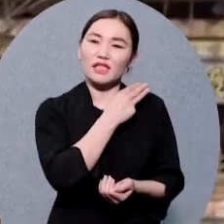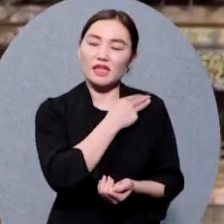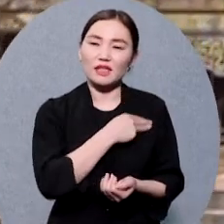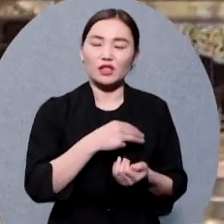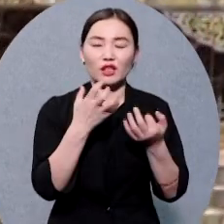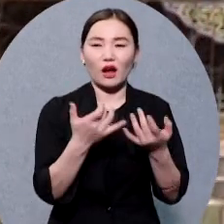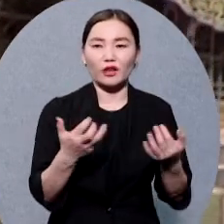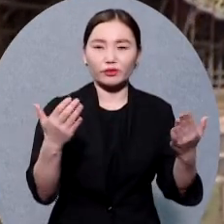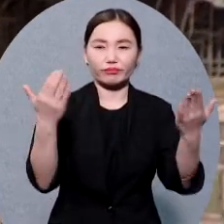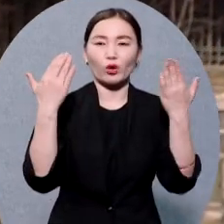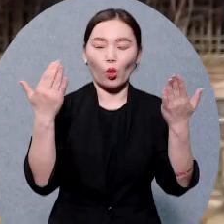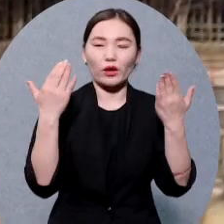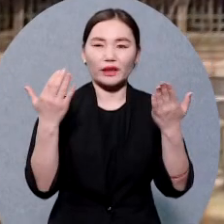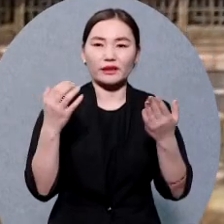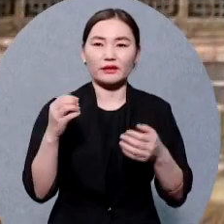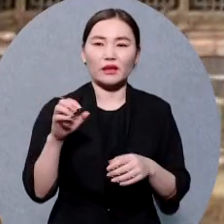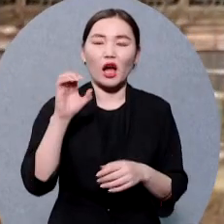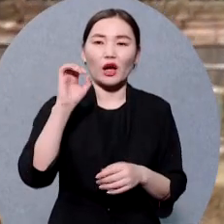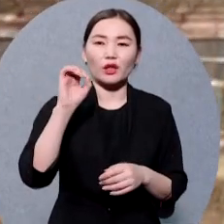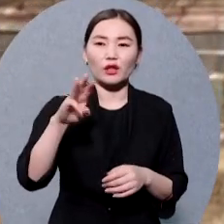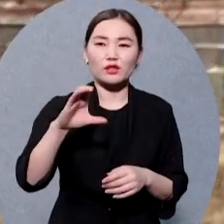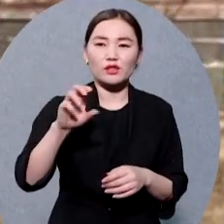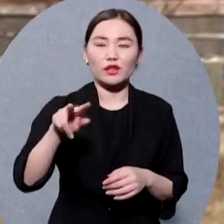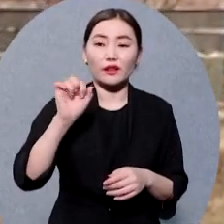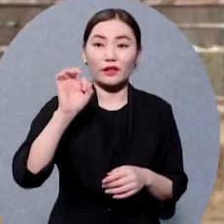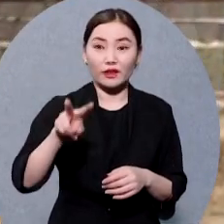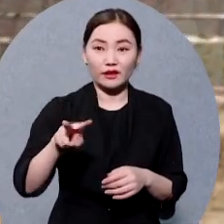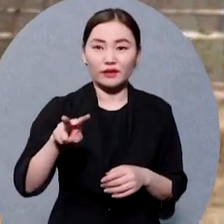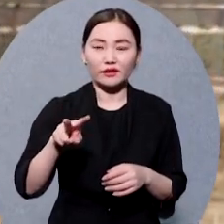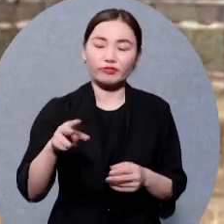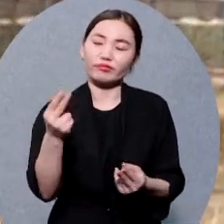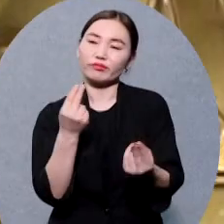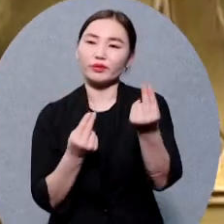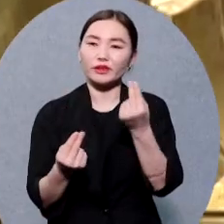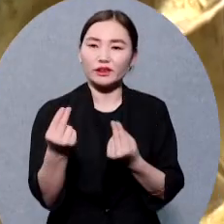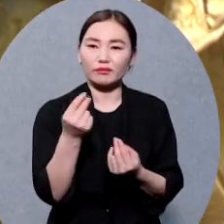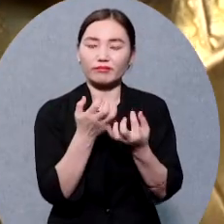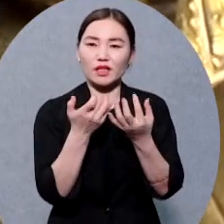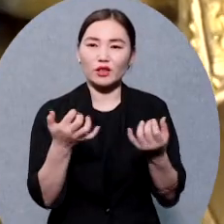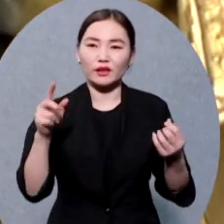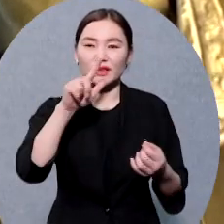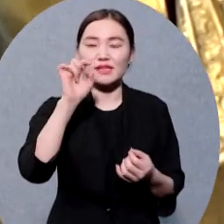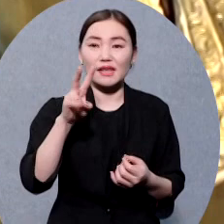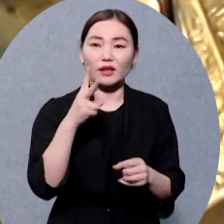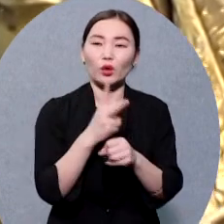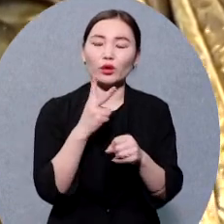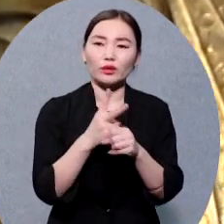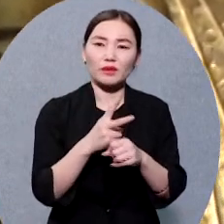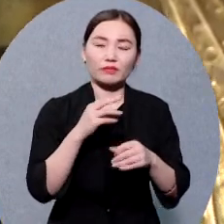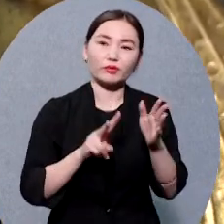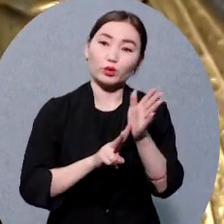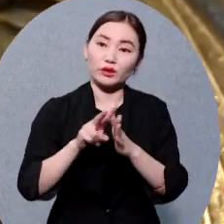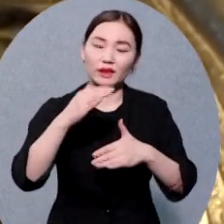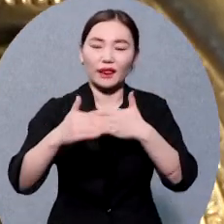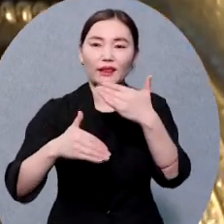ёслол за тэгээд түүнийг дагаад хөгжим бүжиг, аялгау одоо цам харих ёс гэх мэт одоо зан үйлүүд бас дэлгэрсэн байж